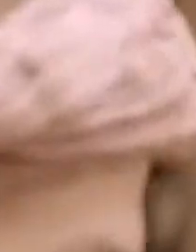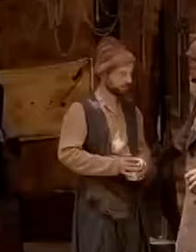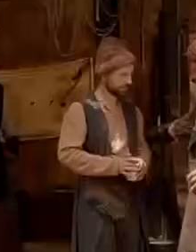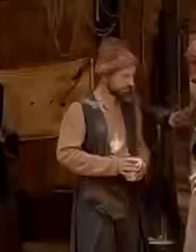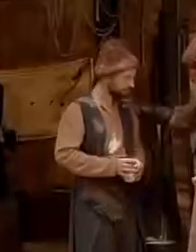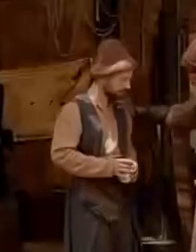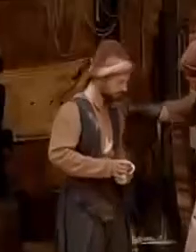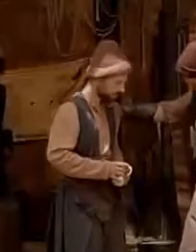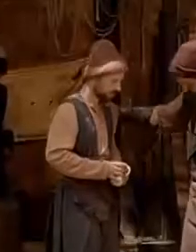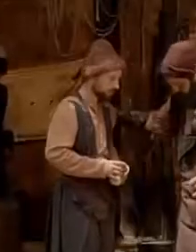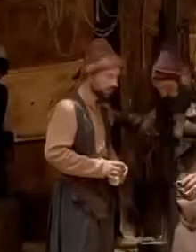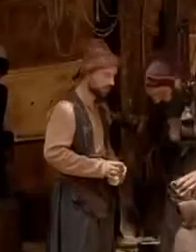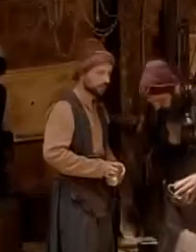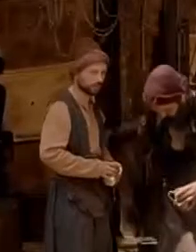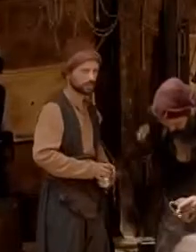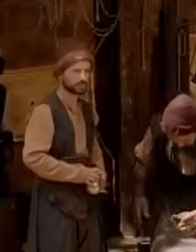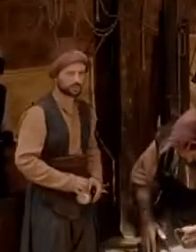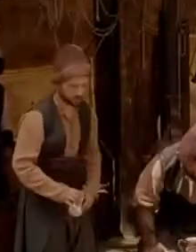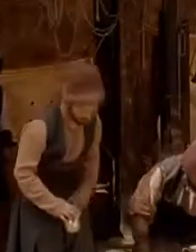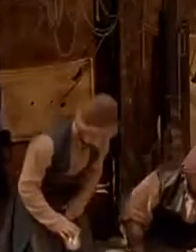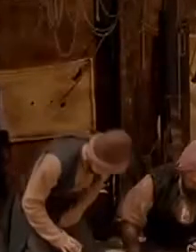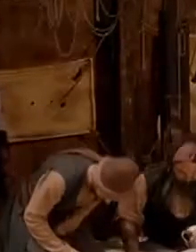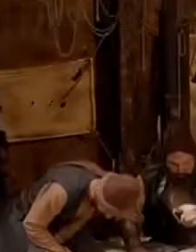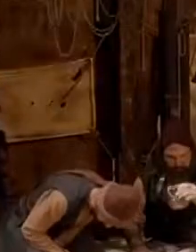Demirci bastırarak oturup onun da oturmasını sağladı.